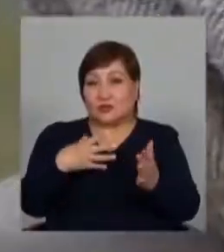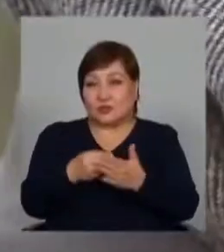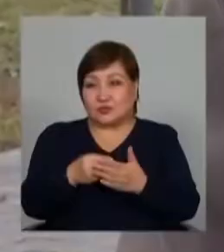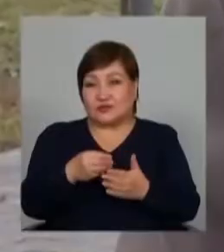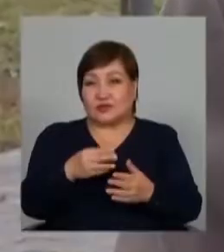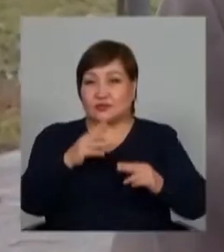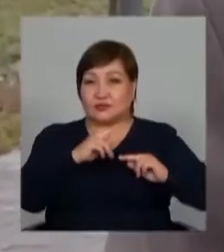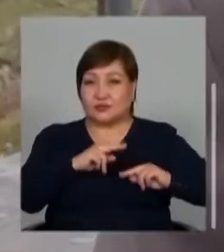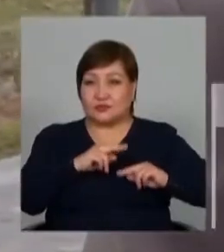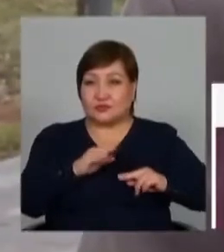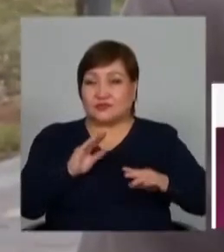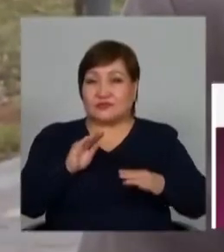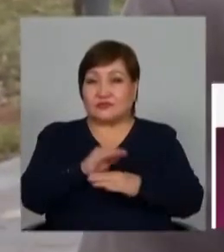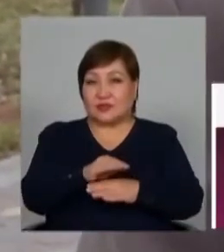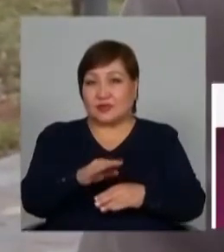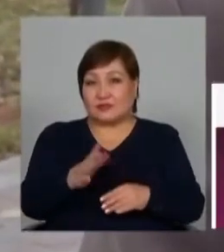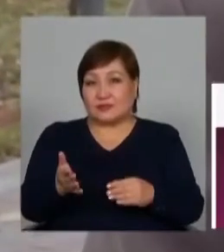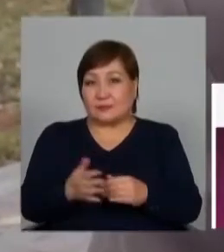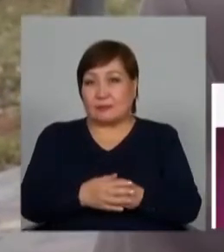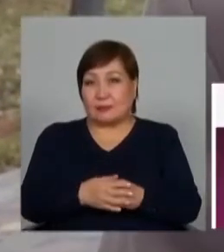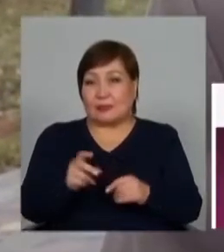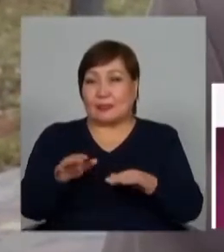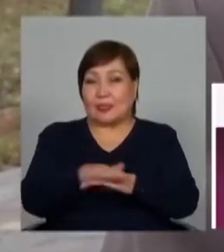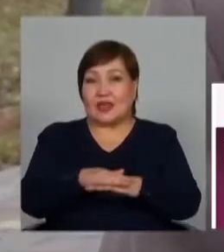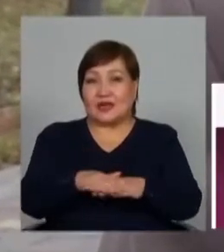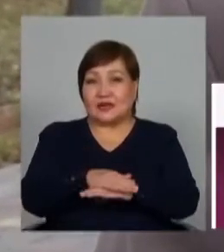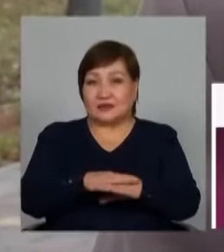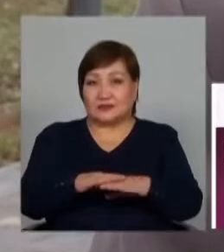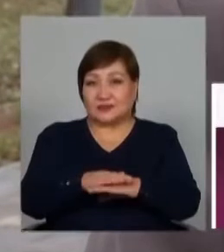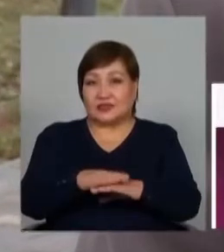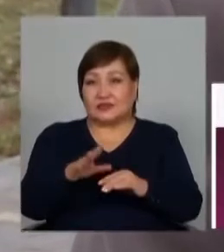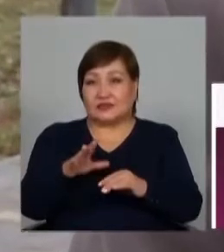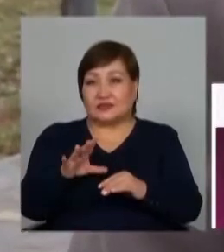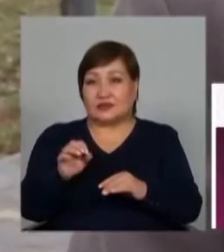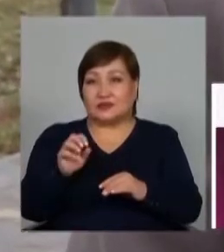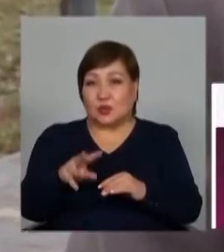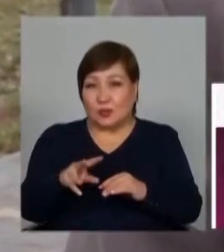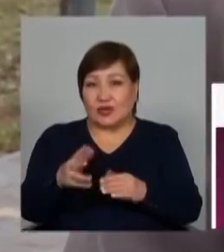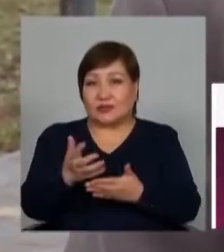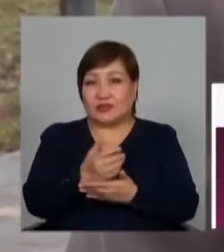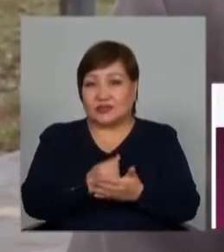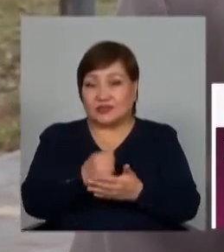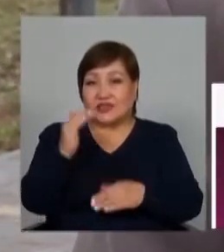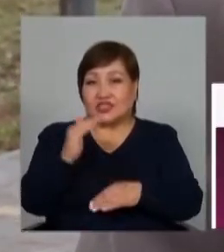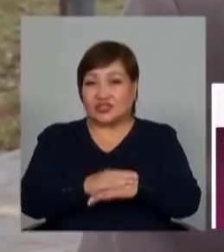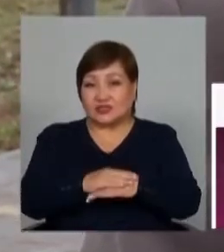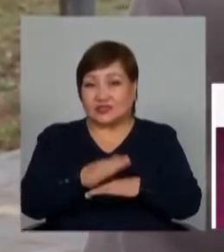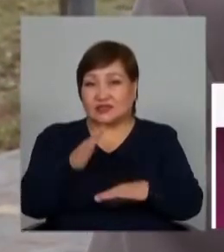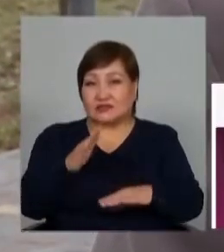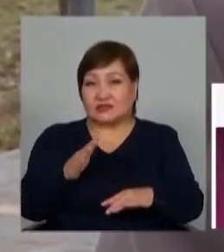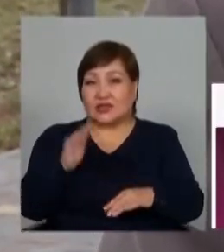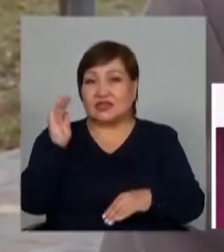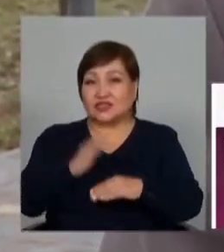Күндіз сол жергілікті халықтың жаңағы сомды қабылдаймыз. Кешкісін банкке, районный